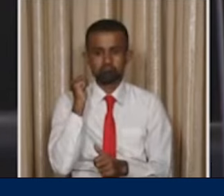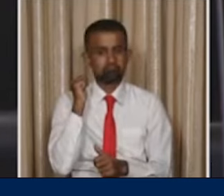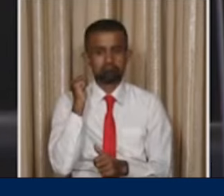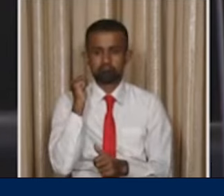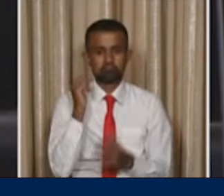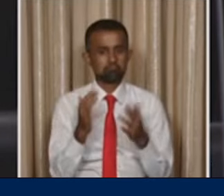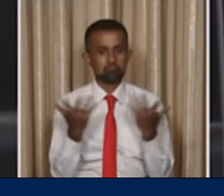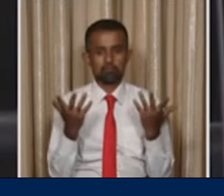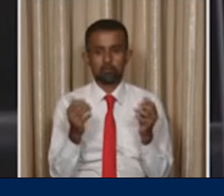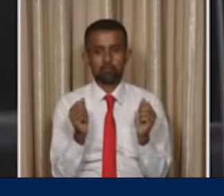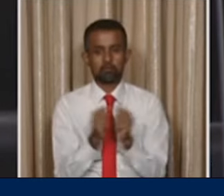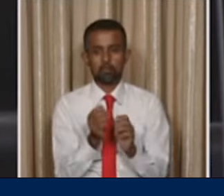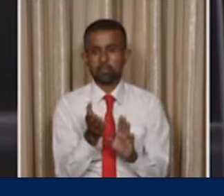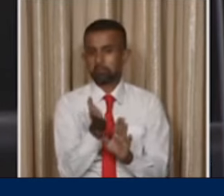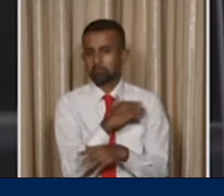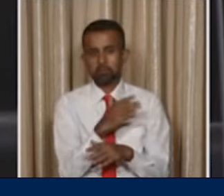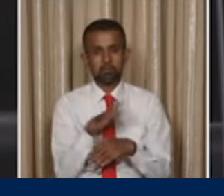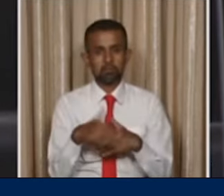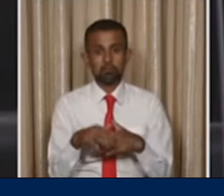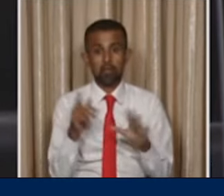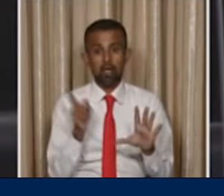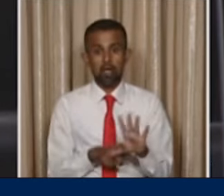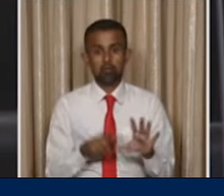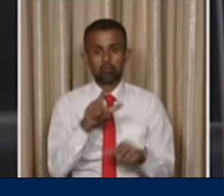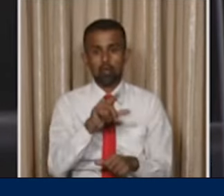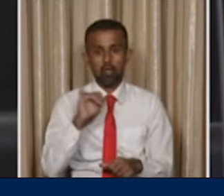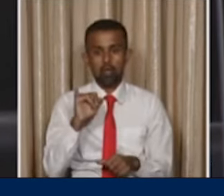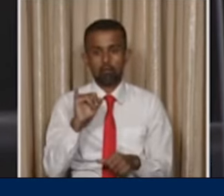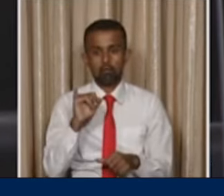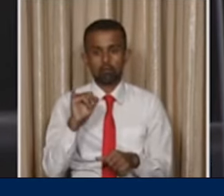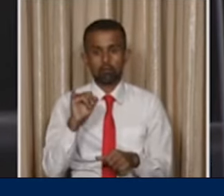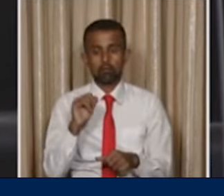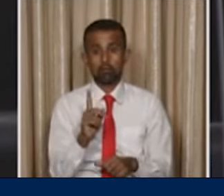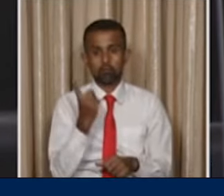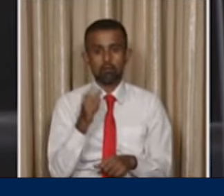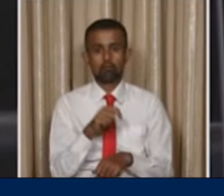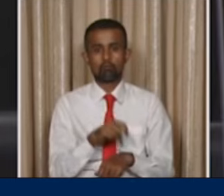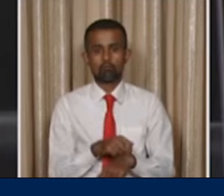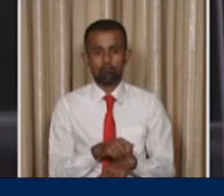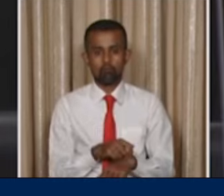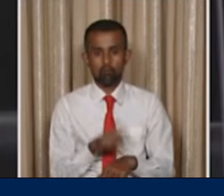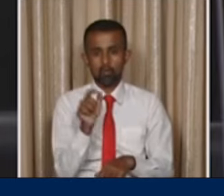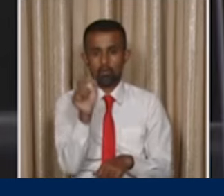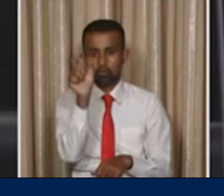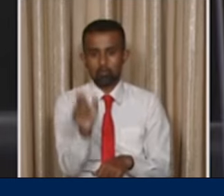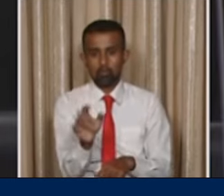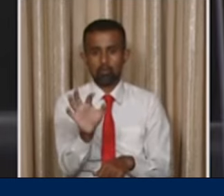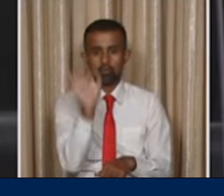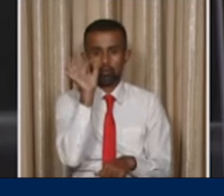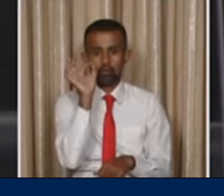අවස්ථාවකදී නොකරපු දෙයක්, කිසිම පූර්වාදර්ශයක් නැහැ. අවුරුදු 76ක කාලයක් තුළ ප්‍රථම වතාවට එක පුද්ගලයෙකු